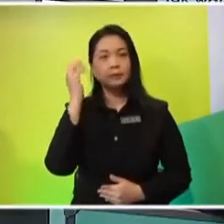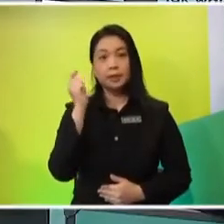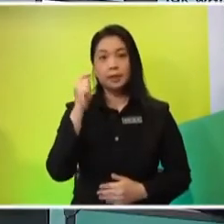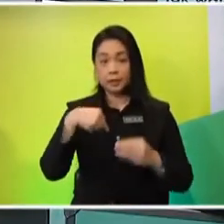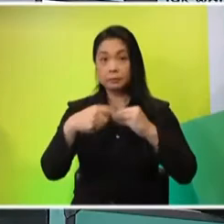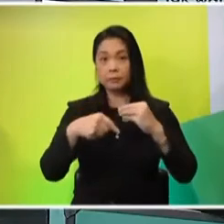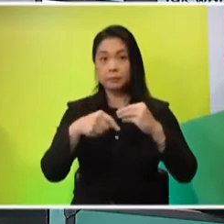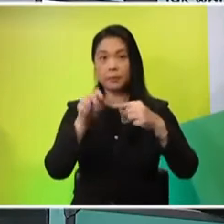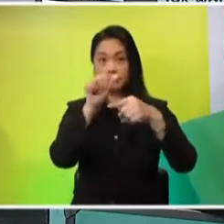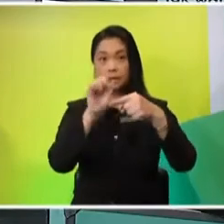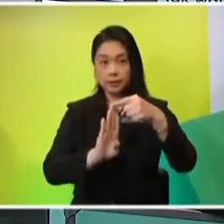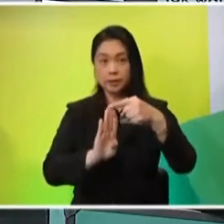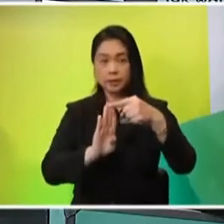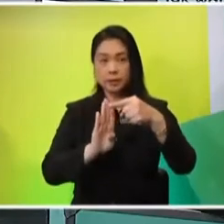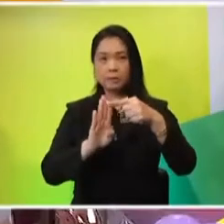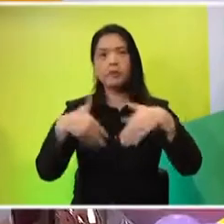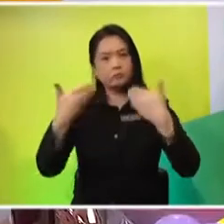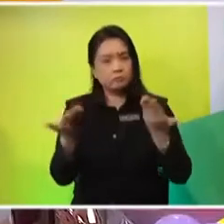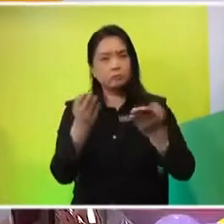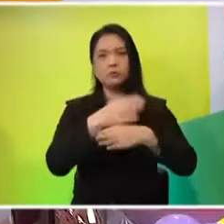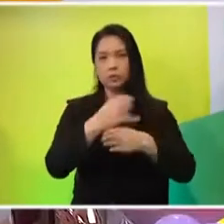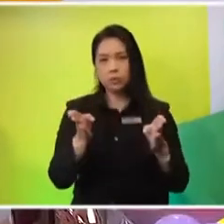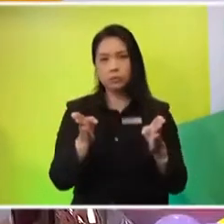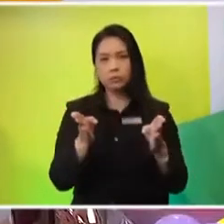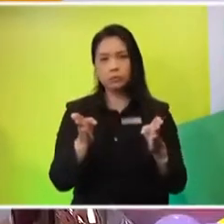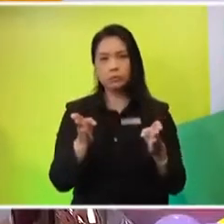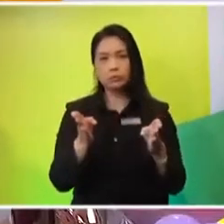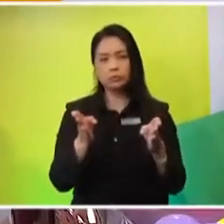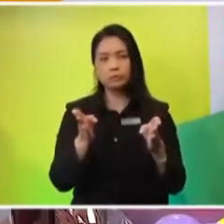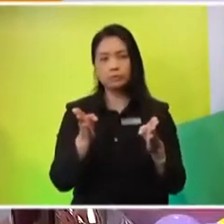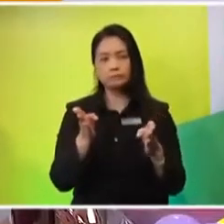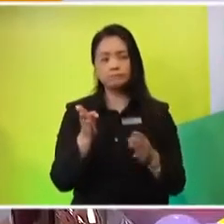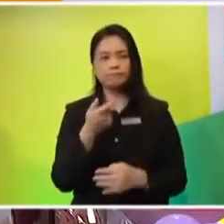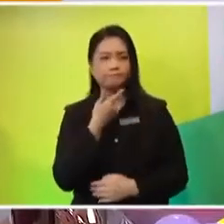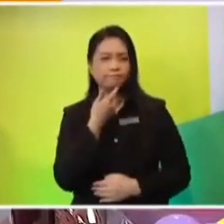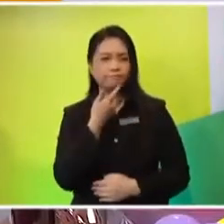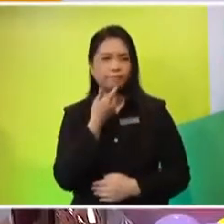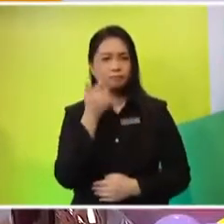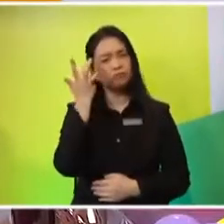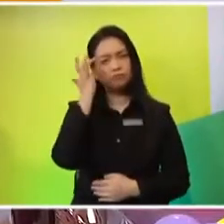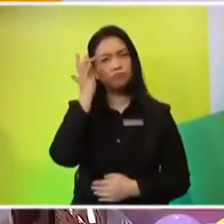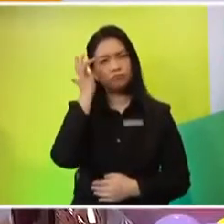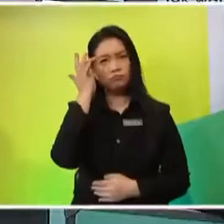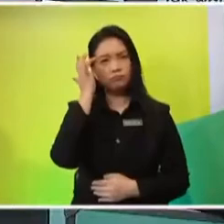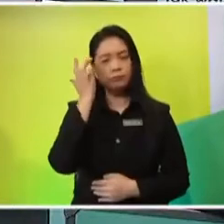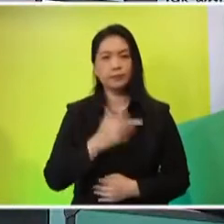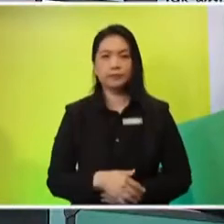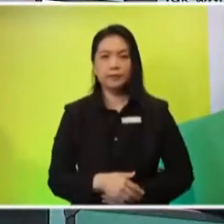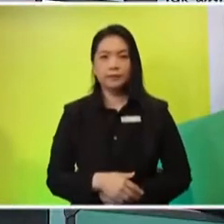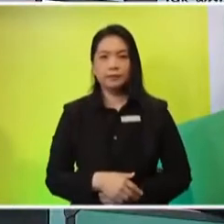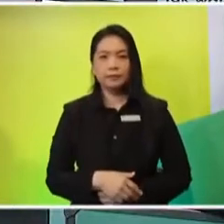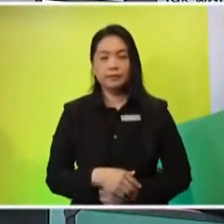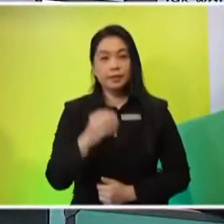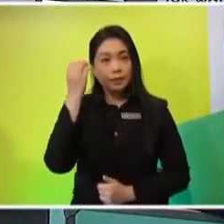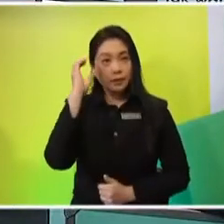Okey, bagaimana bentuk pecahan? Bentuk pecahan? Tak pastilah, cikgu. Okey. Cikgu ada